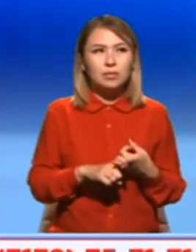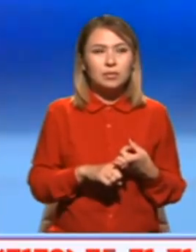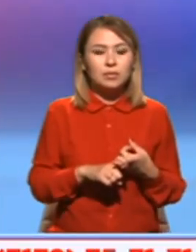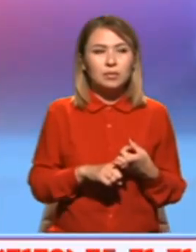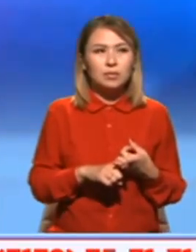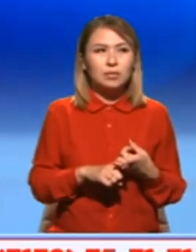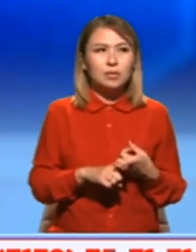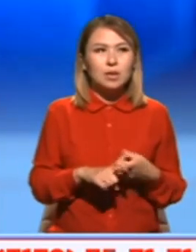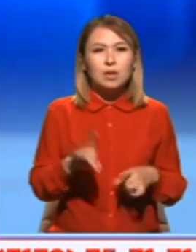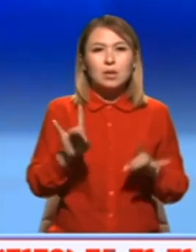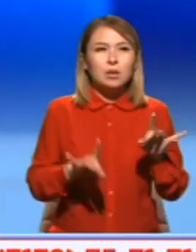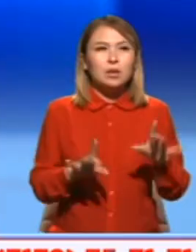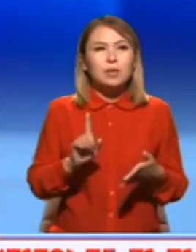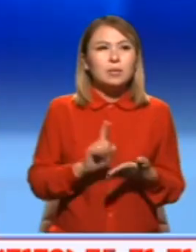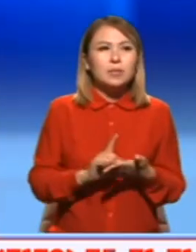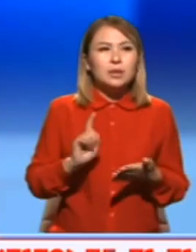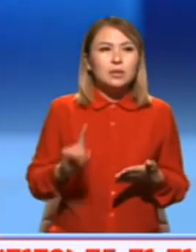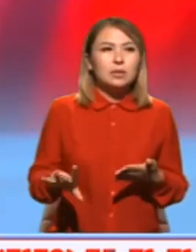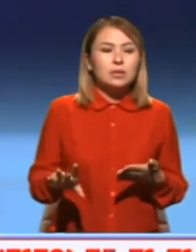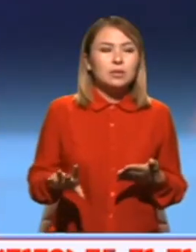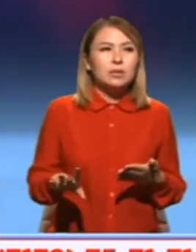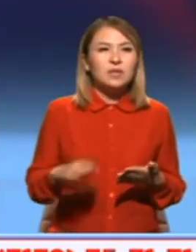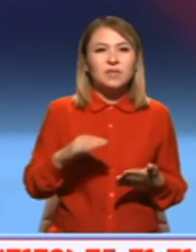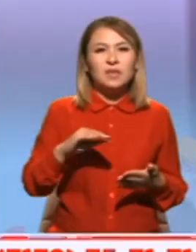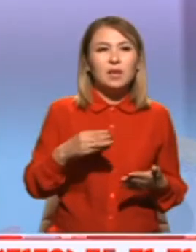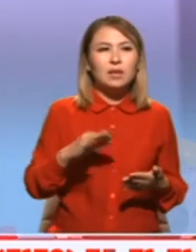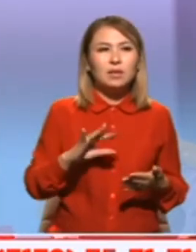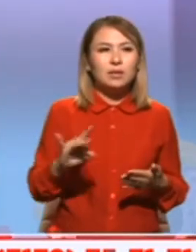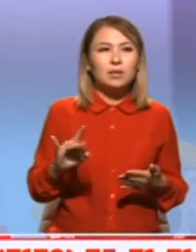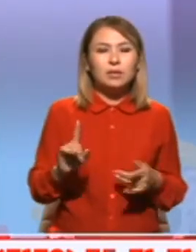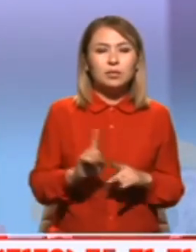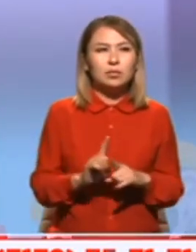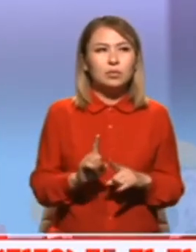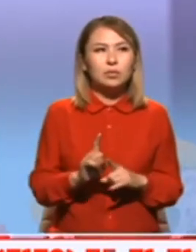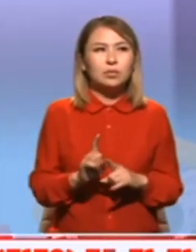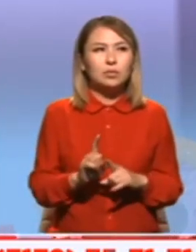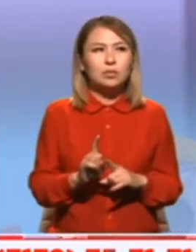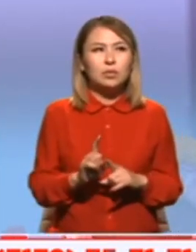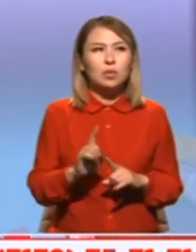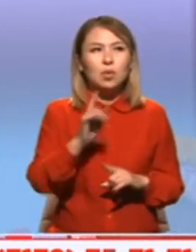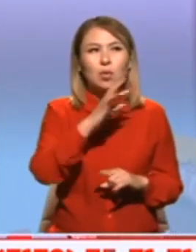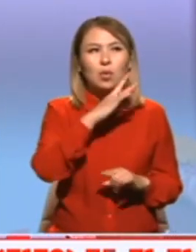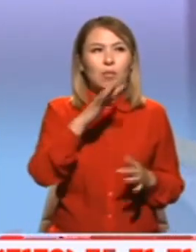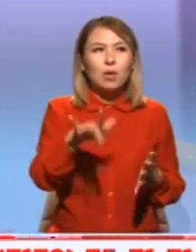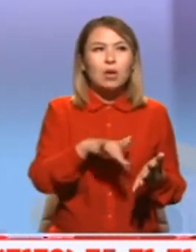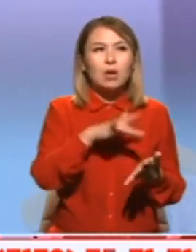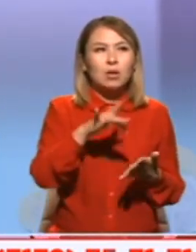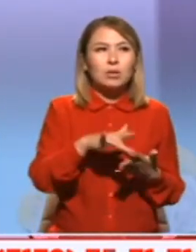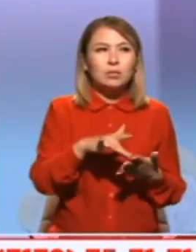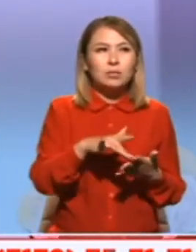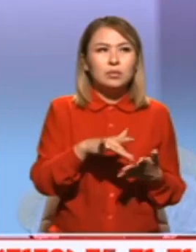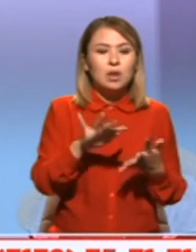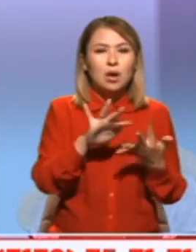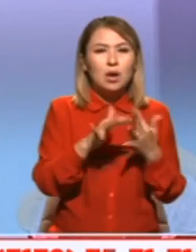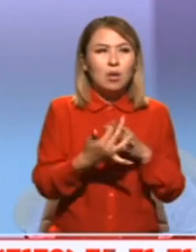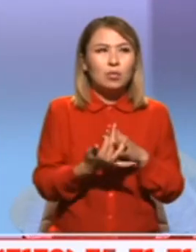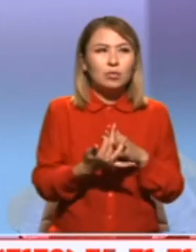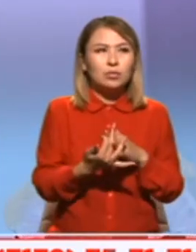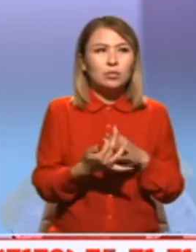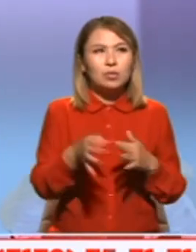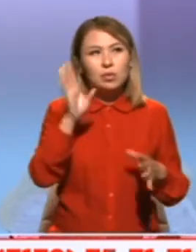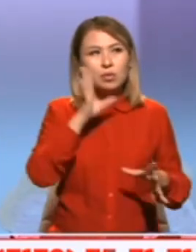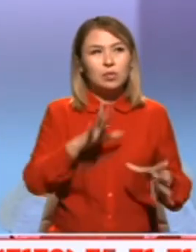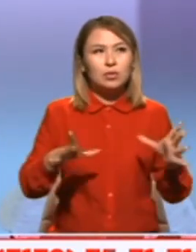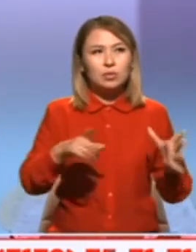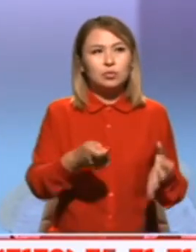негізі қайнату міндетті емес, оны фильтрдан өткізуде міндетті емес. Көбінде ол қалалық суға қарағанда ауылдық, яғни құдықтан